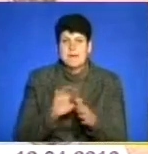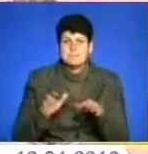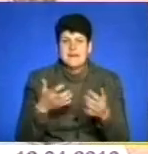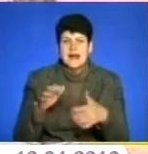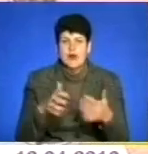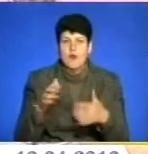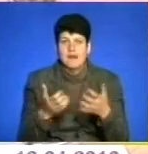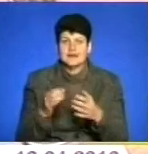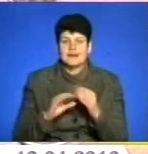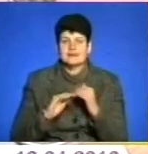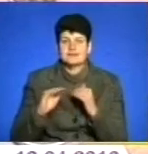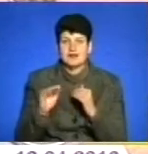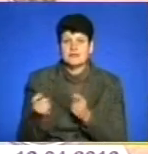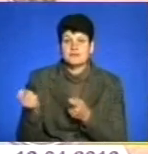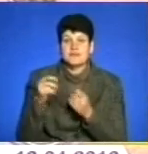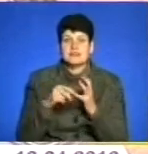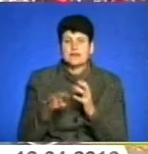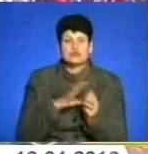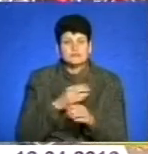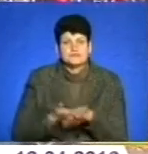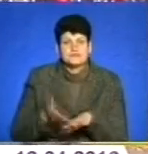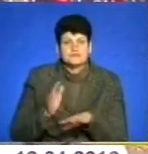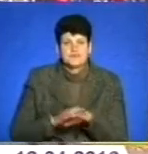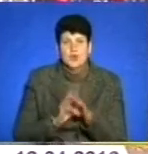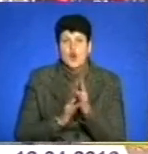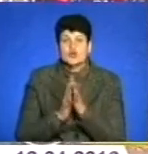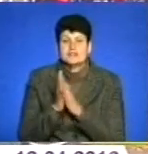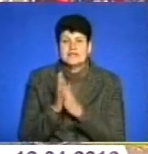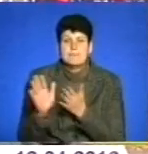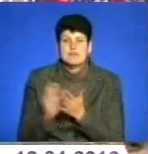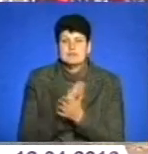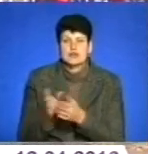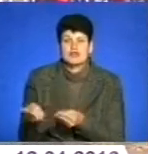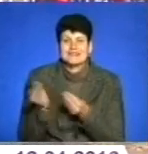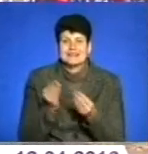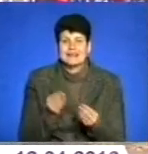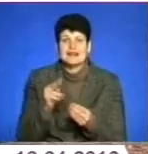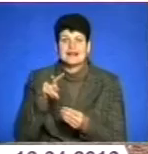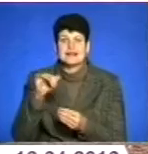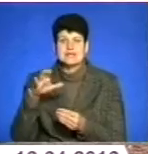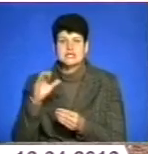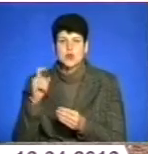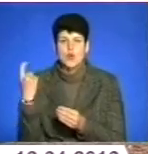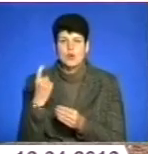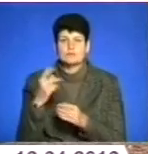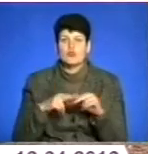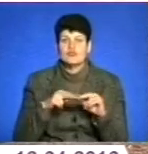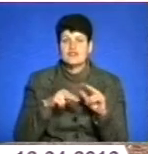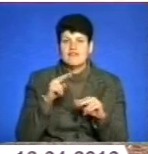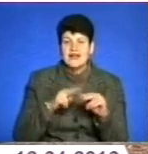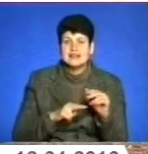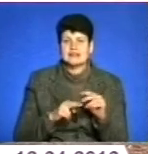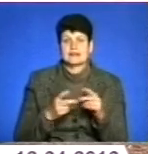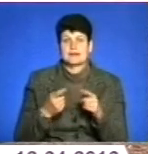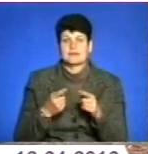асфальт і навести землі й було найскладнішим. Рослини безкоштовно надали лісгоспи та розсадники, будівельники та підприємці,